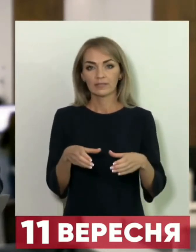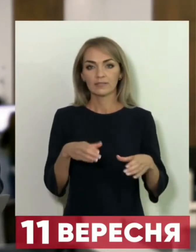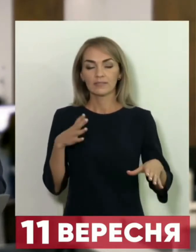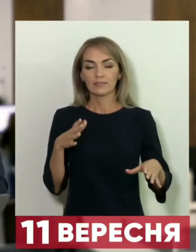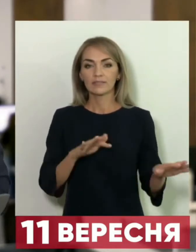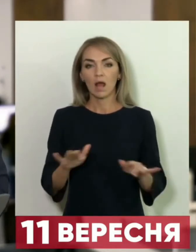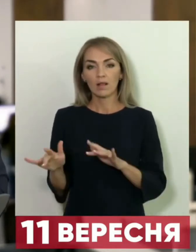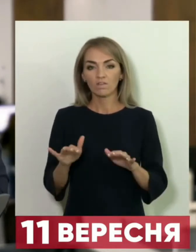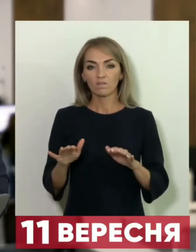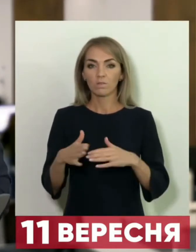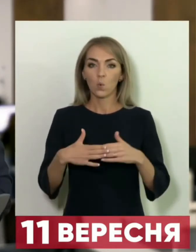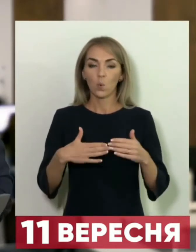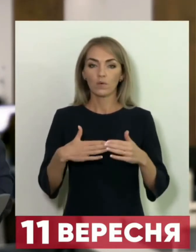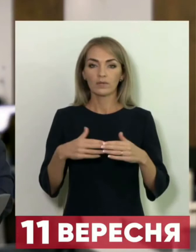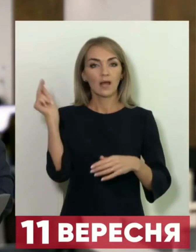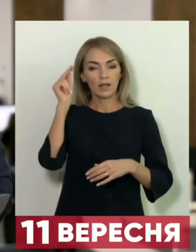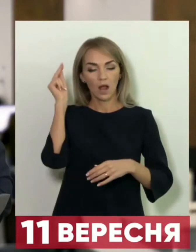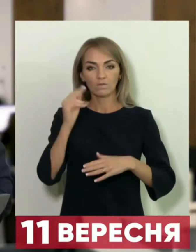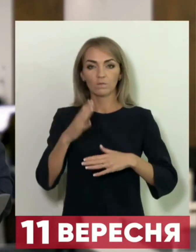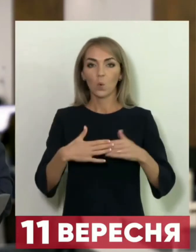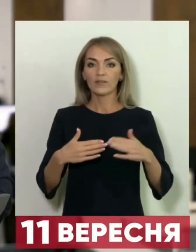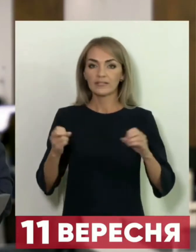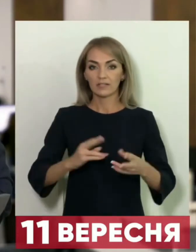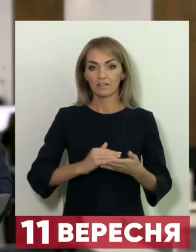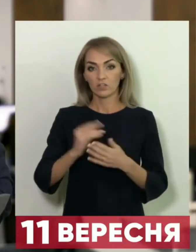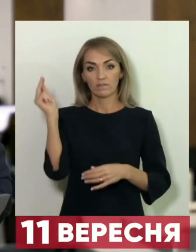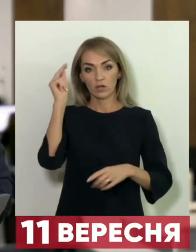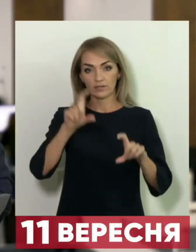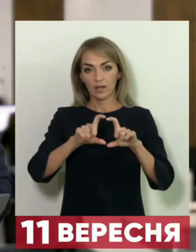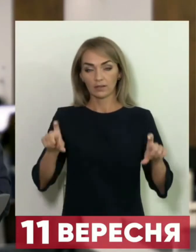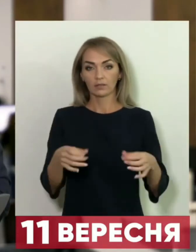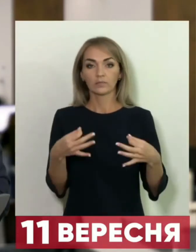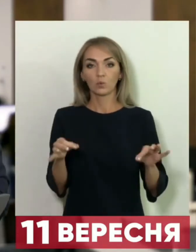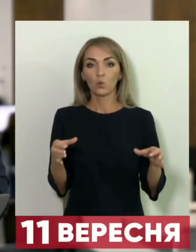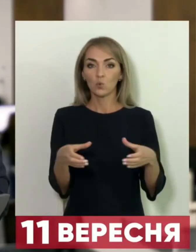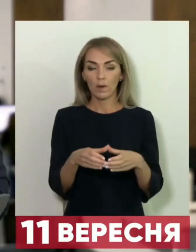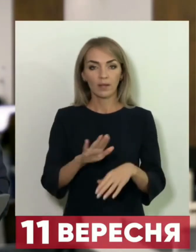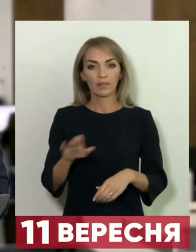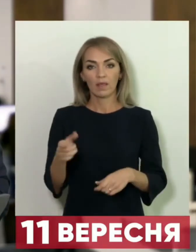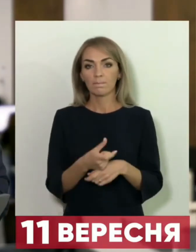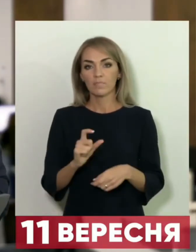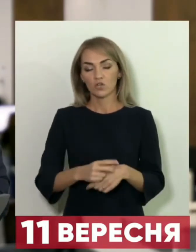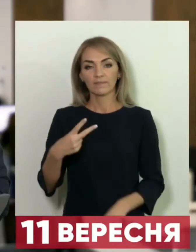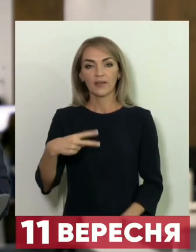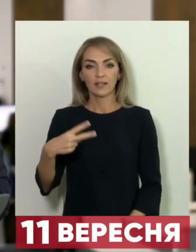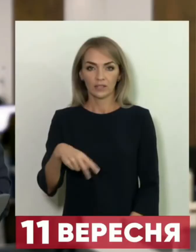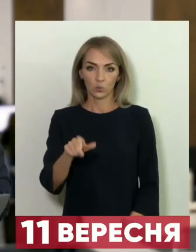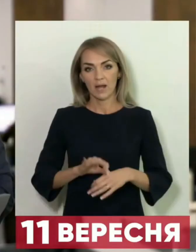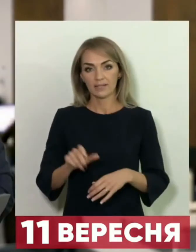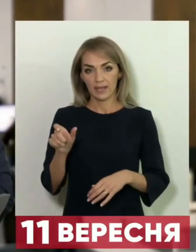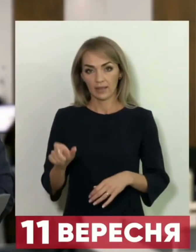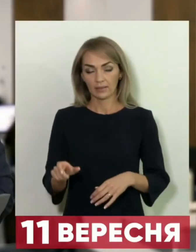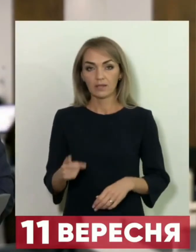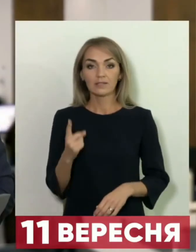професійних та вищих начальних закладах освіти, дозволено групами не більше 20 осіб.